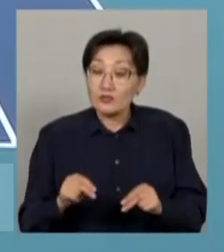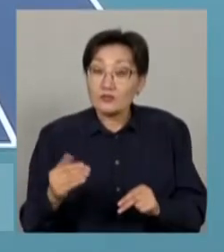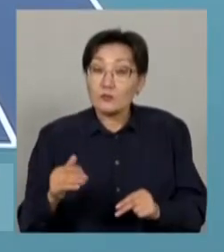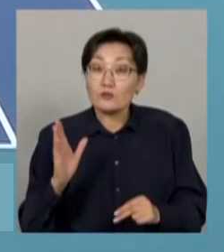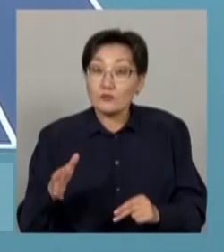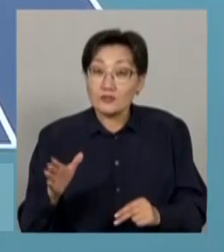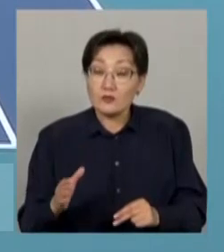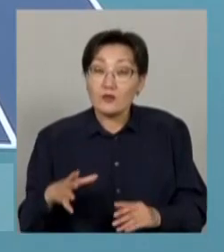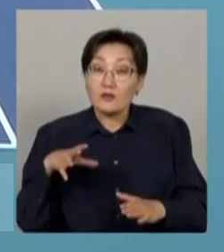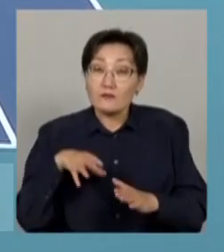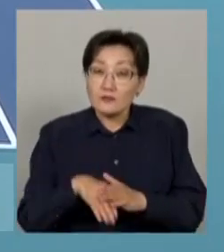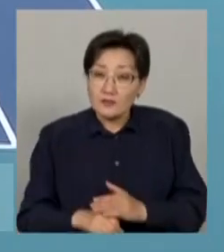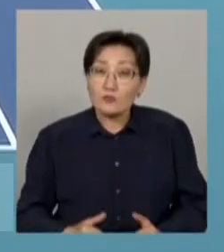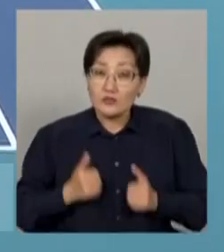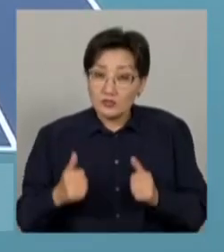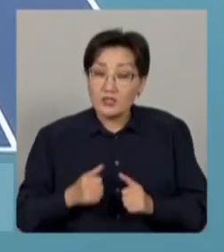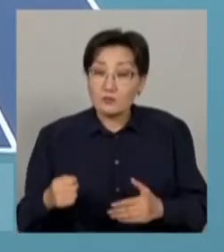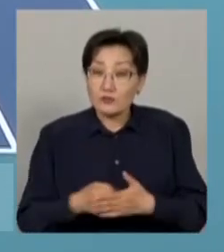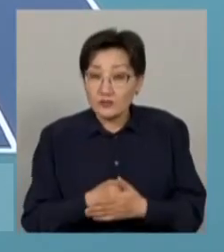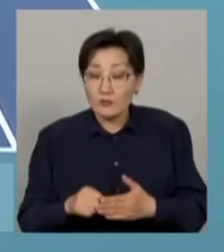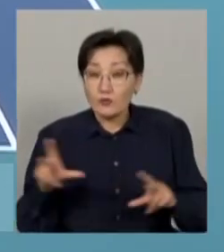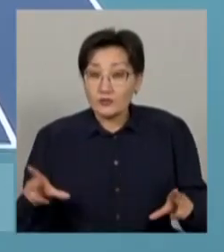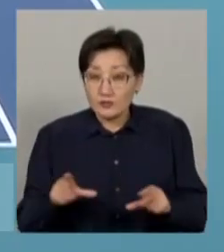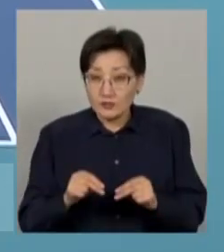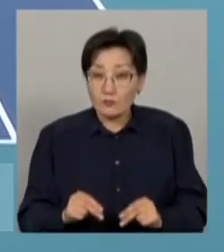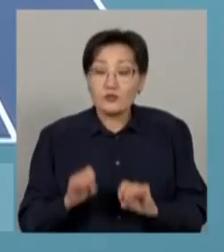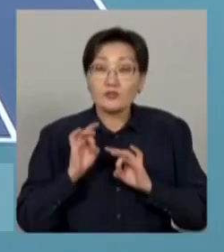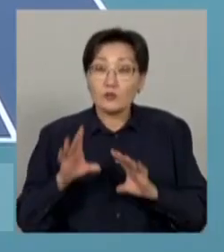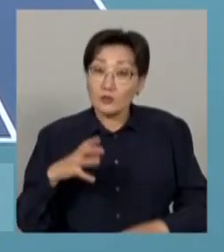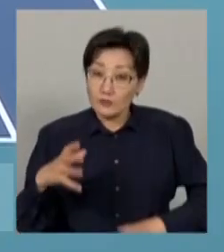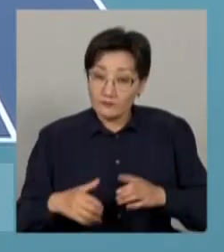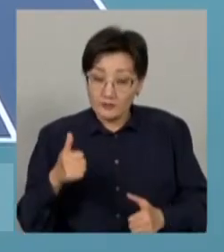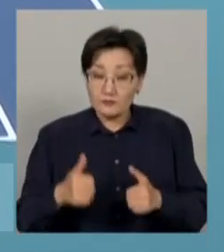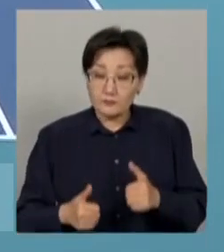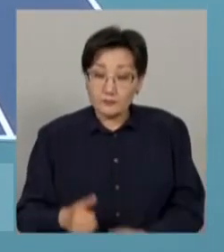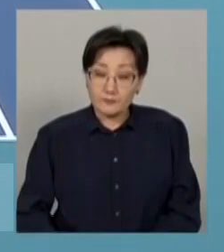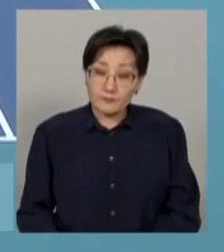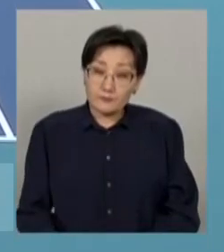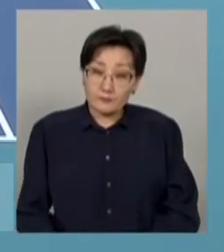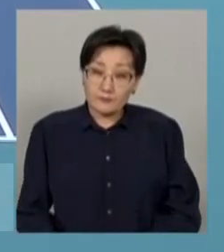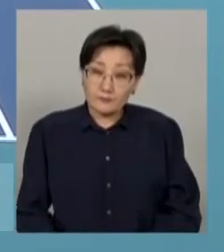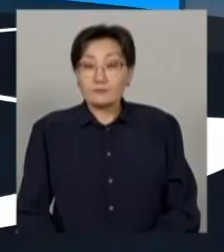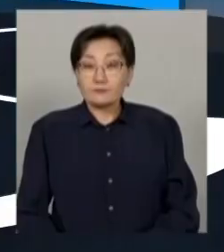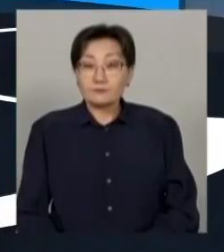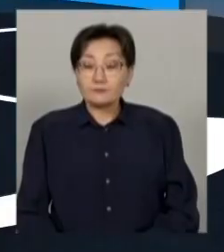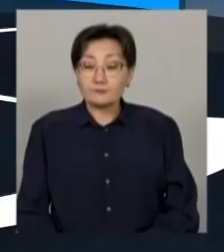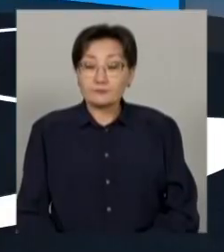и впредь будет прикладывать все усилия для достижения успехов на престижных международных соревнованиях.